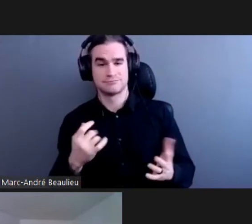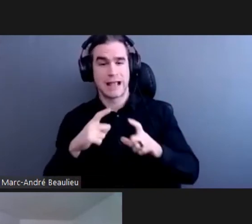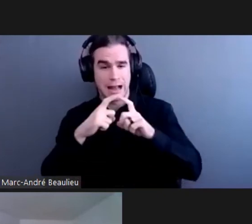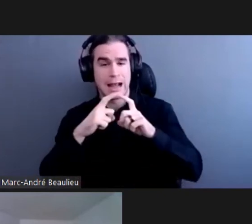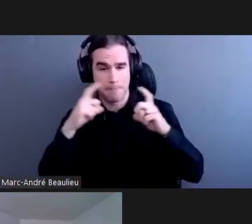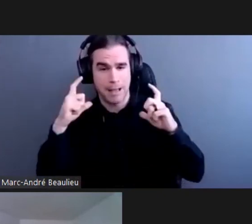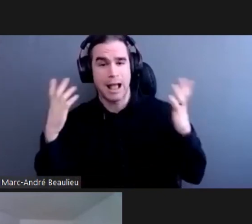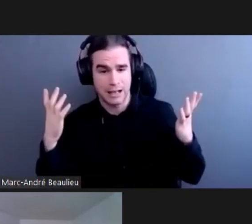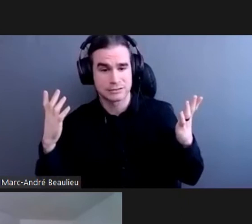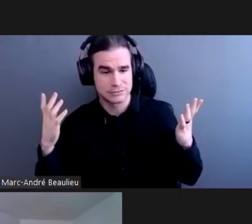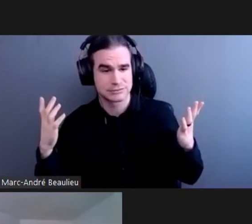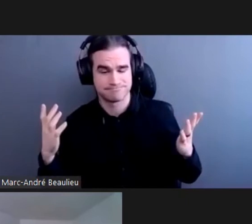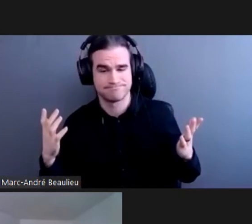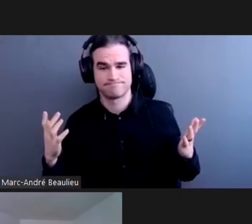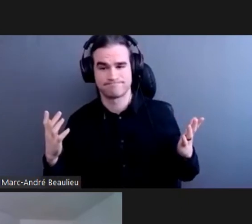masques. Là, on parle